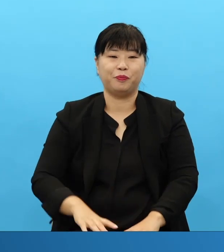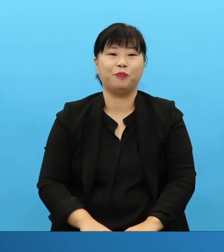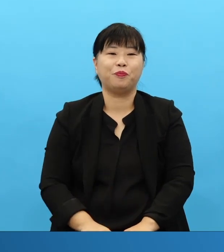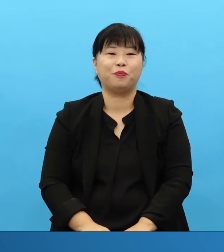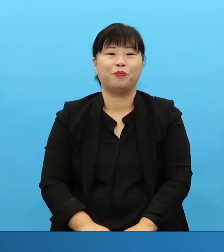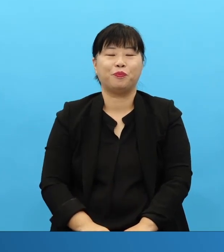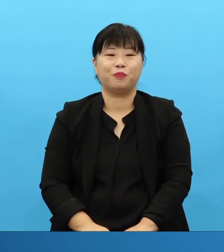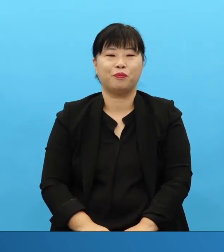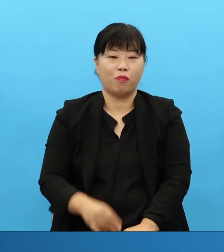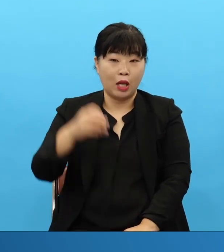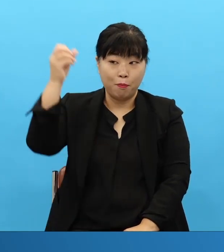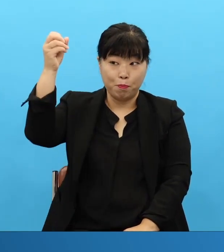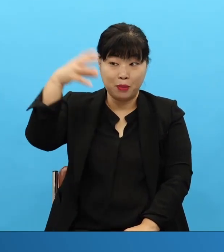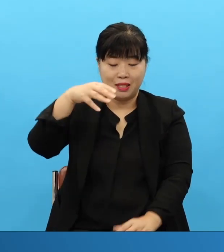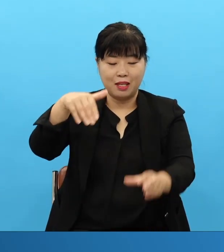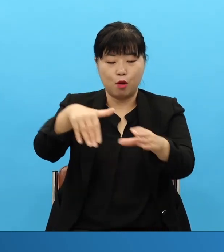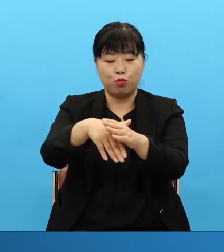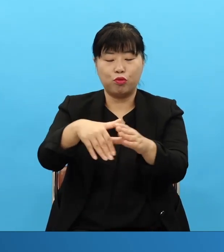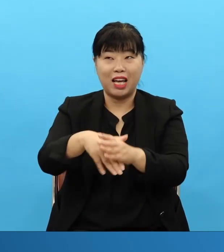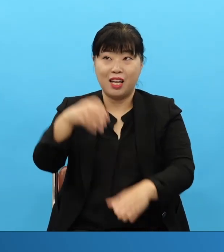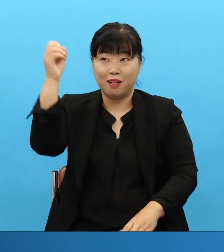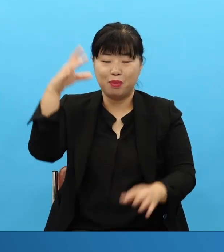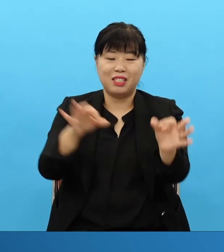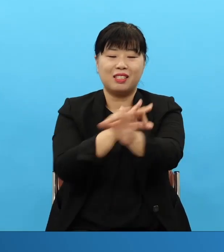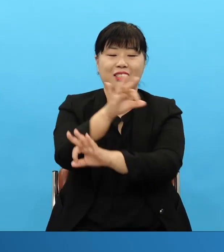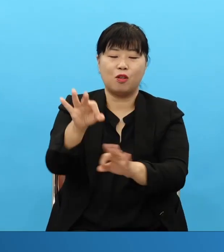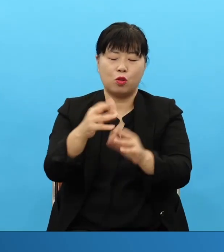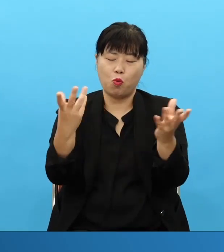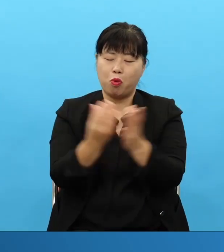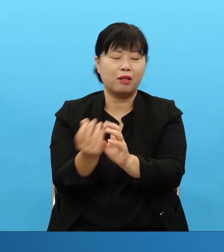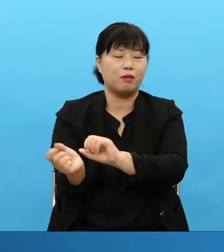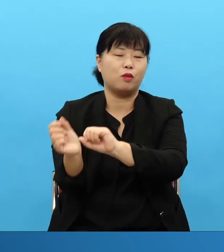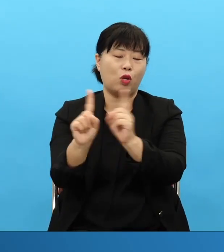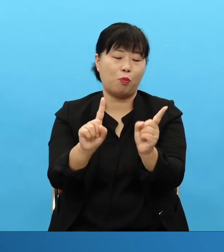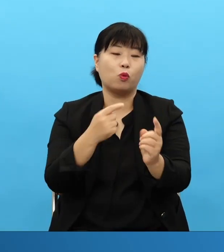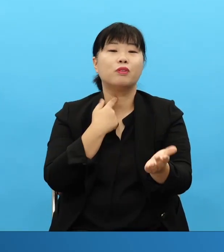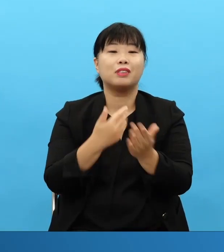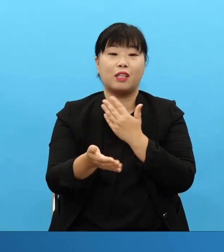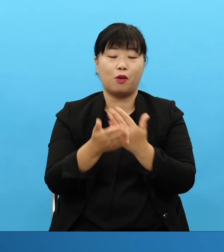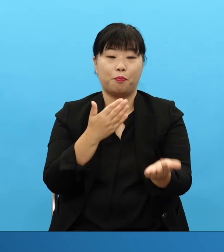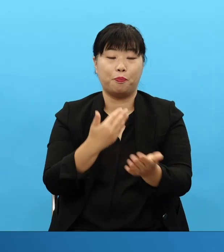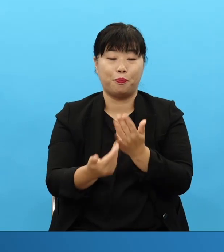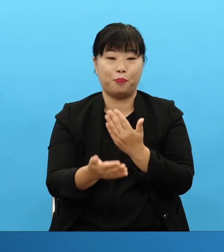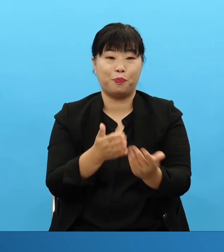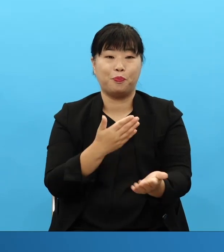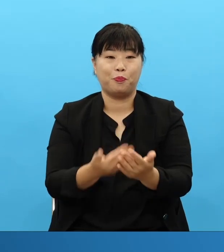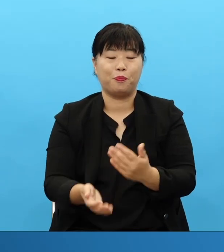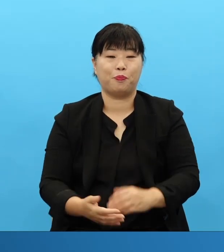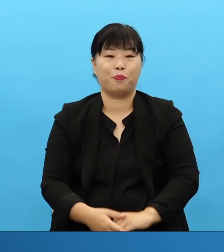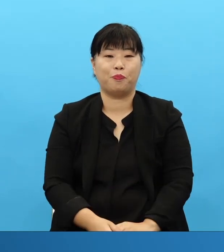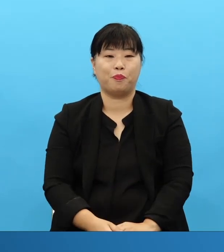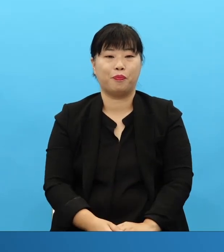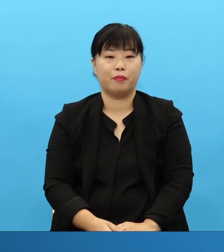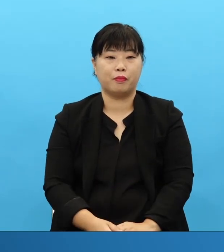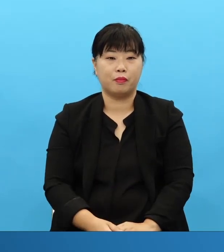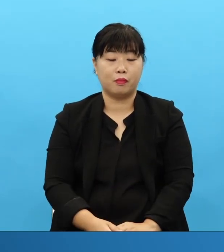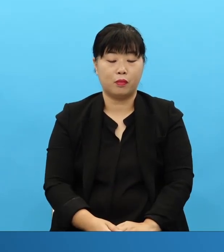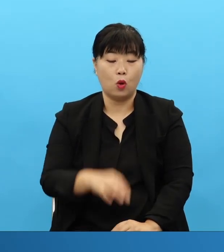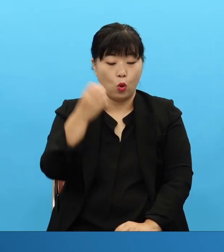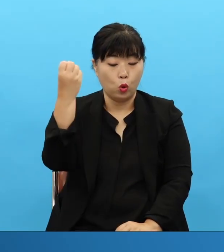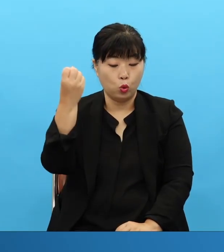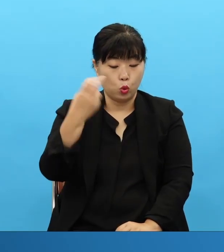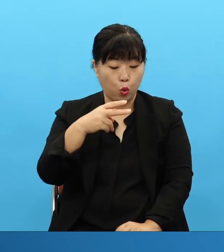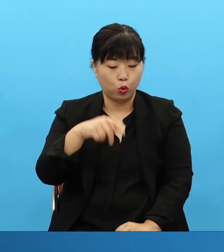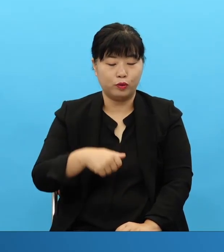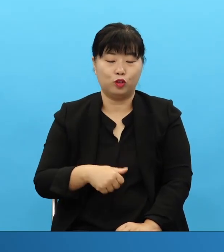completely restored the economy of light and culture. 한 명이 그렇다니까요. And so it was that one person who 어느 did that. 날 다윗이